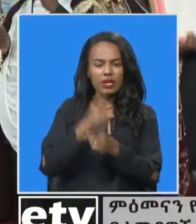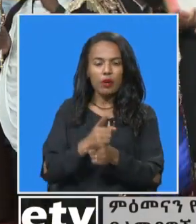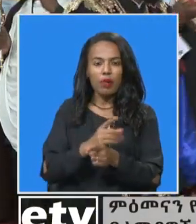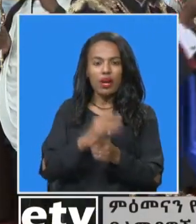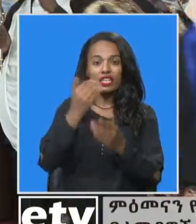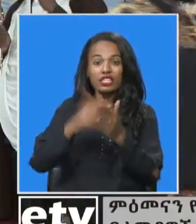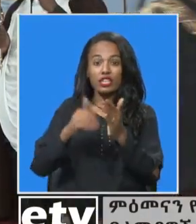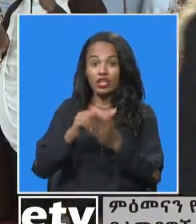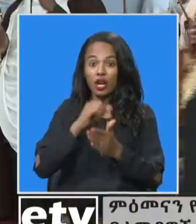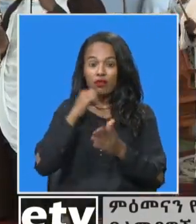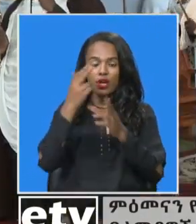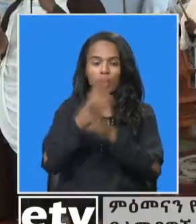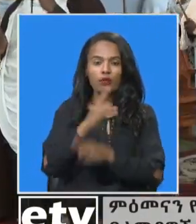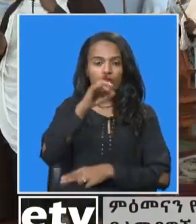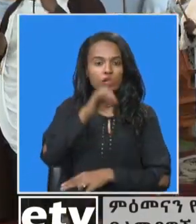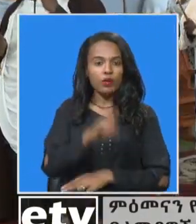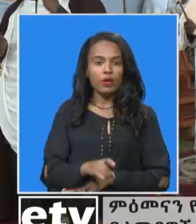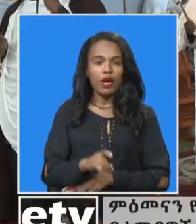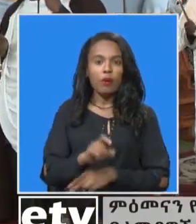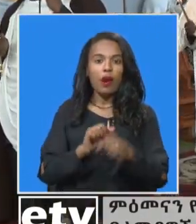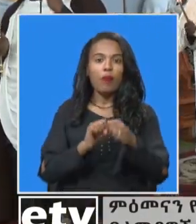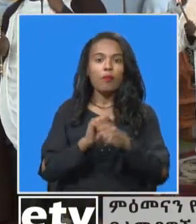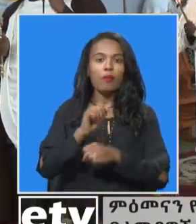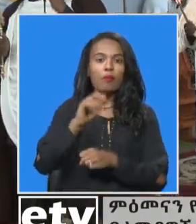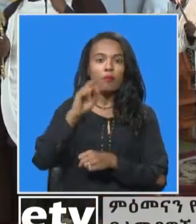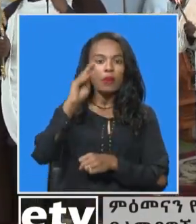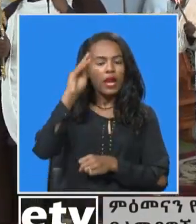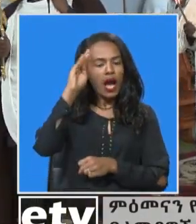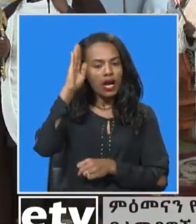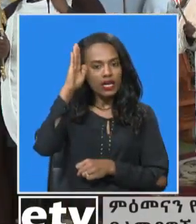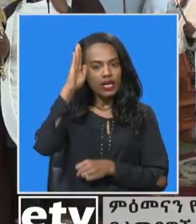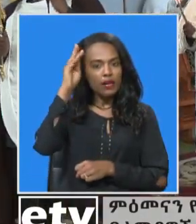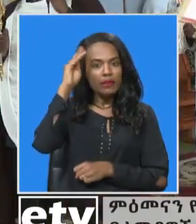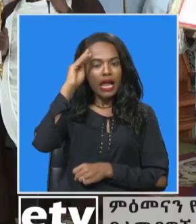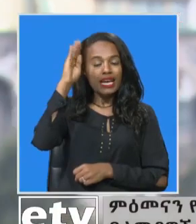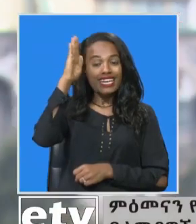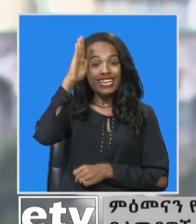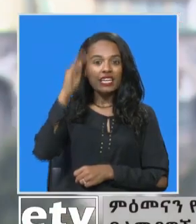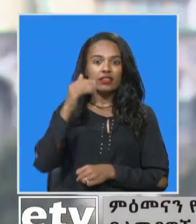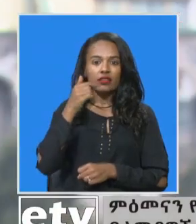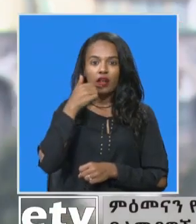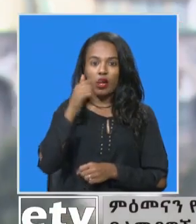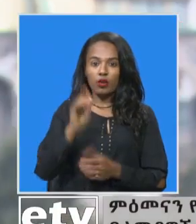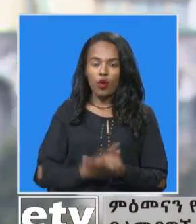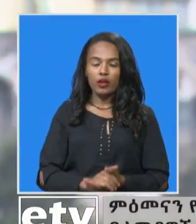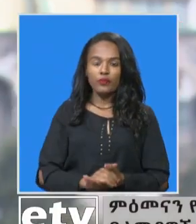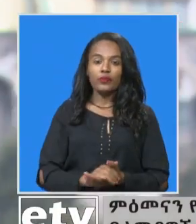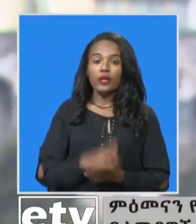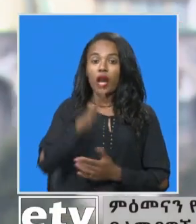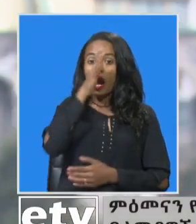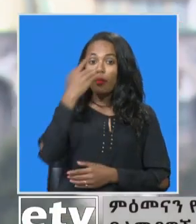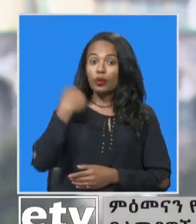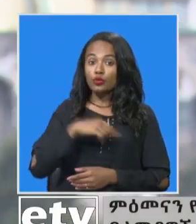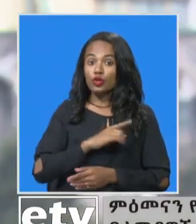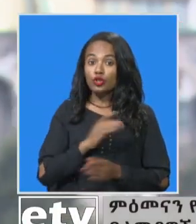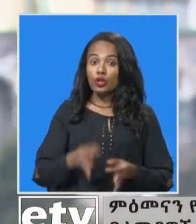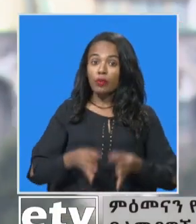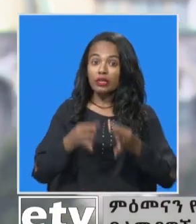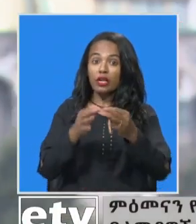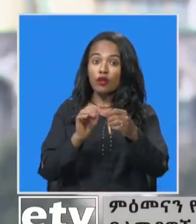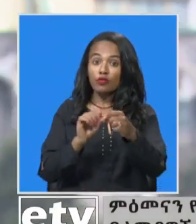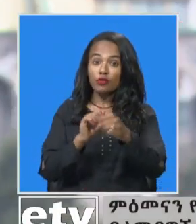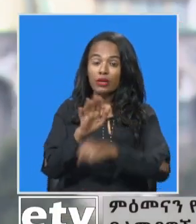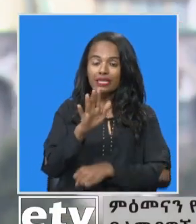ሳይሸራርፉ ሊያከብሩት እንደሚገባ መልአከ ገነት ቆሞስ አባ ገብረ ስላሴ አሳስበዋል። አባቶቻችን የሚያስተላልፉትን